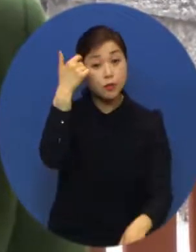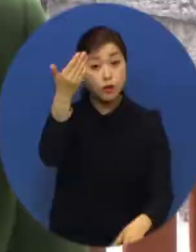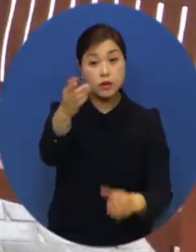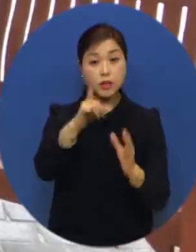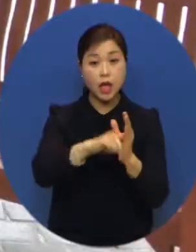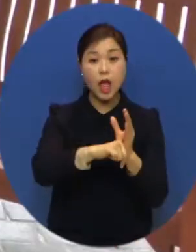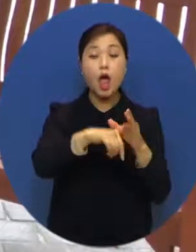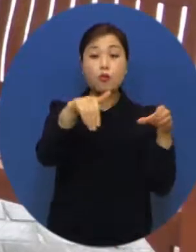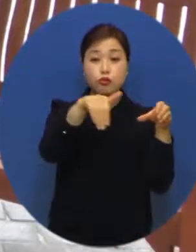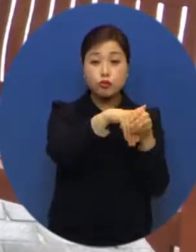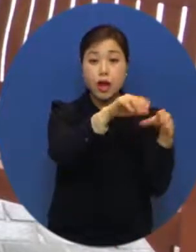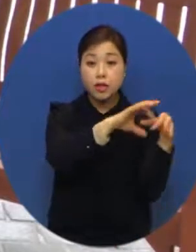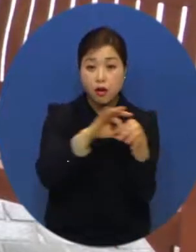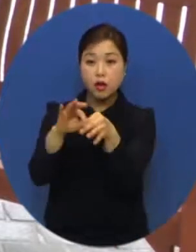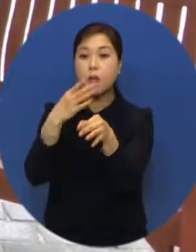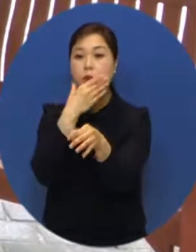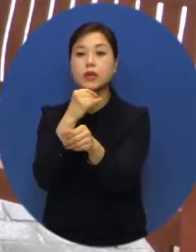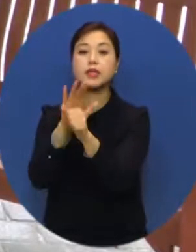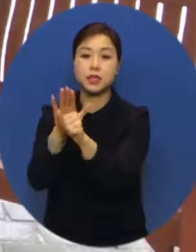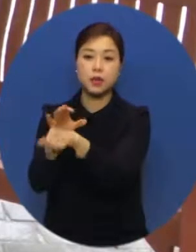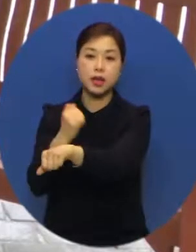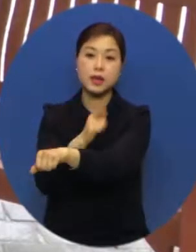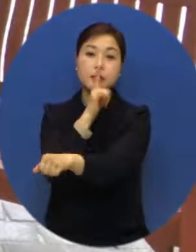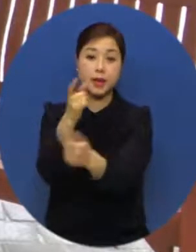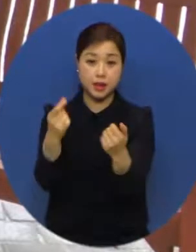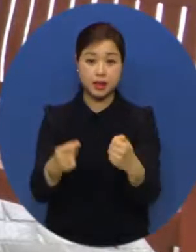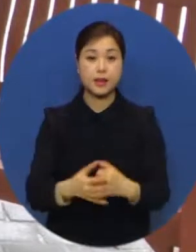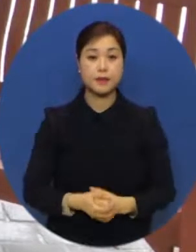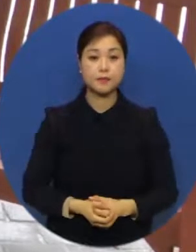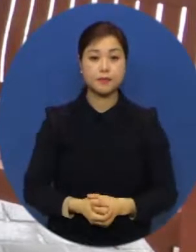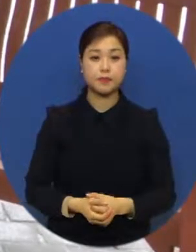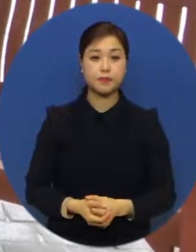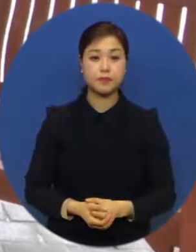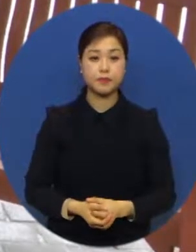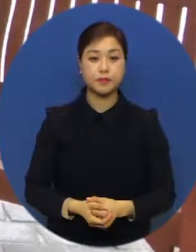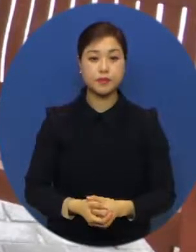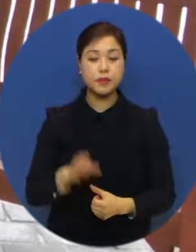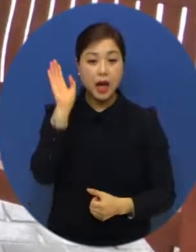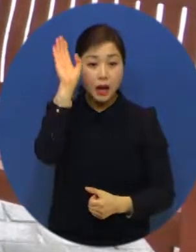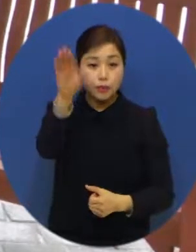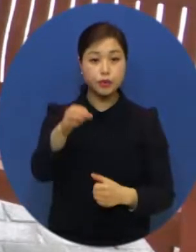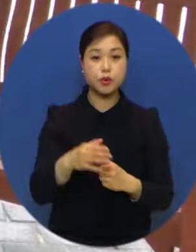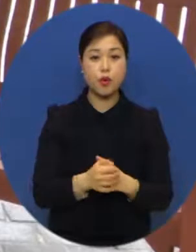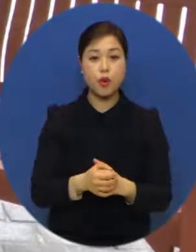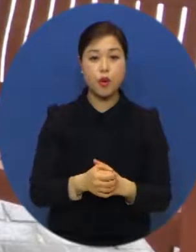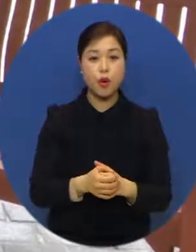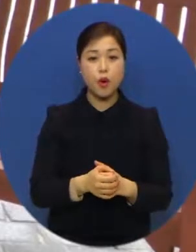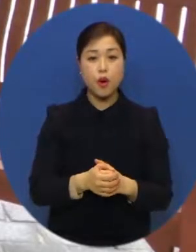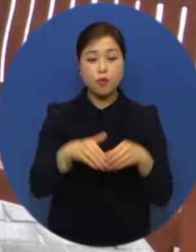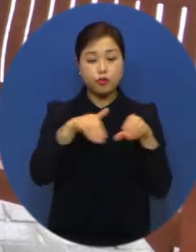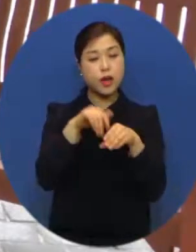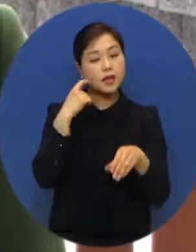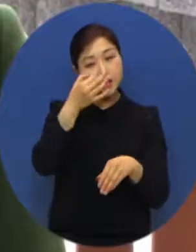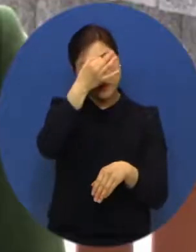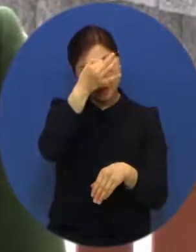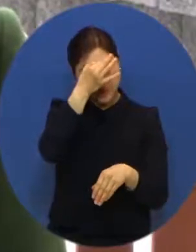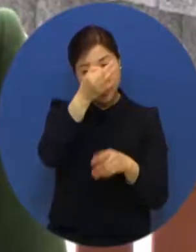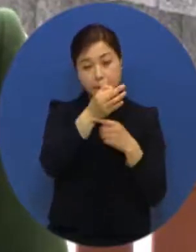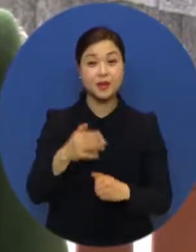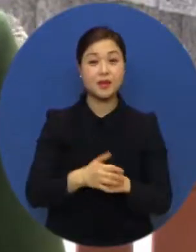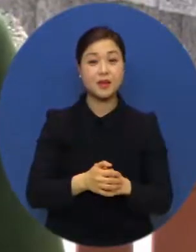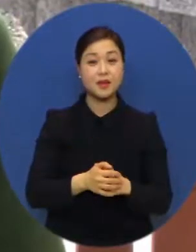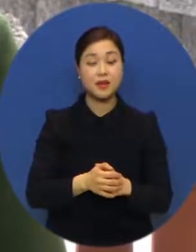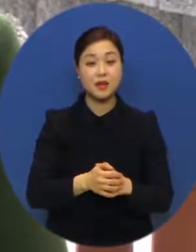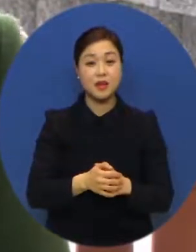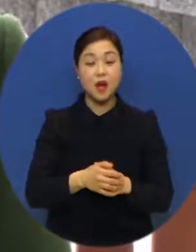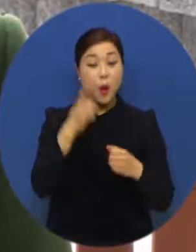겁니다. 네, 네. 대표이사님께서는 앞으로의 문화예술이 이런 방향으로 좀 흘러가야 된다 이렇게 보시는지요? 네. 네. 과학이